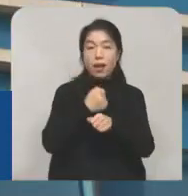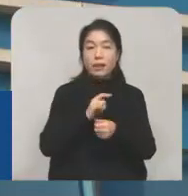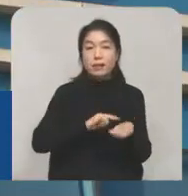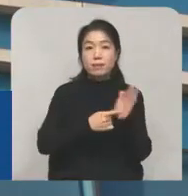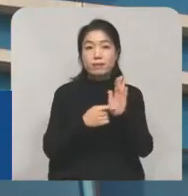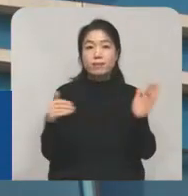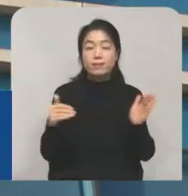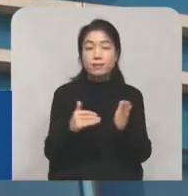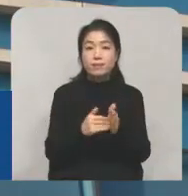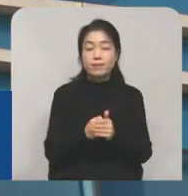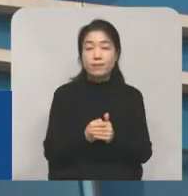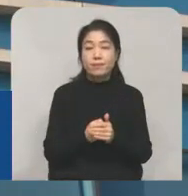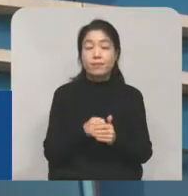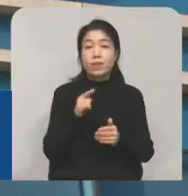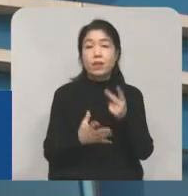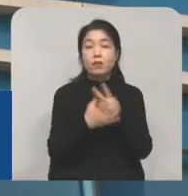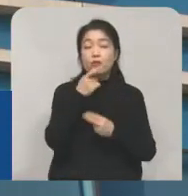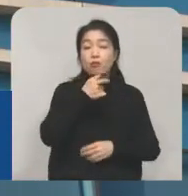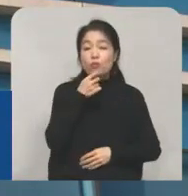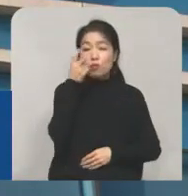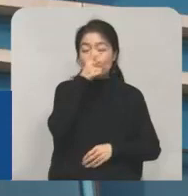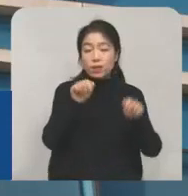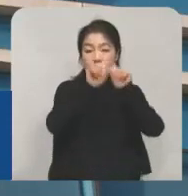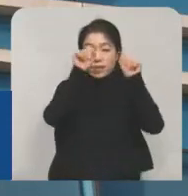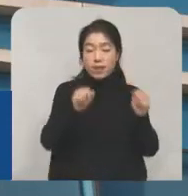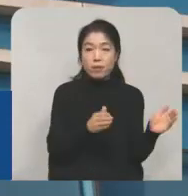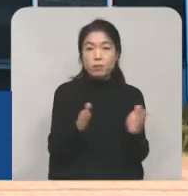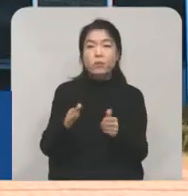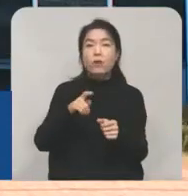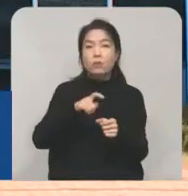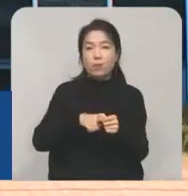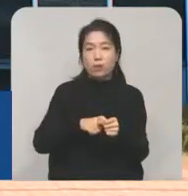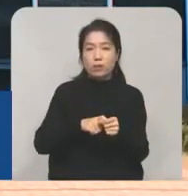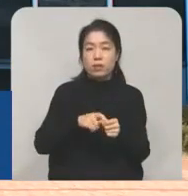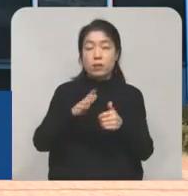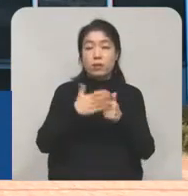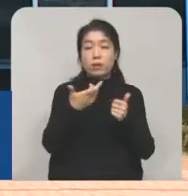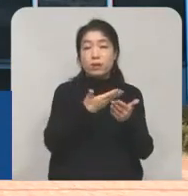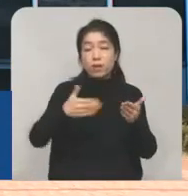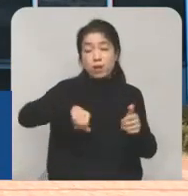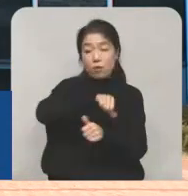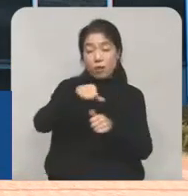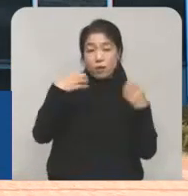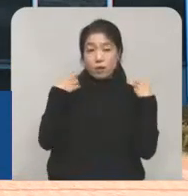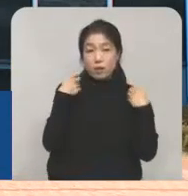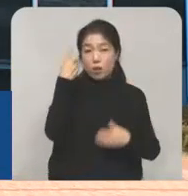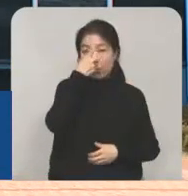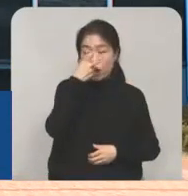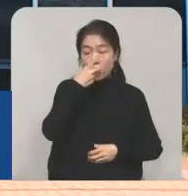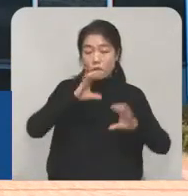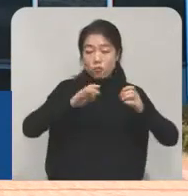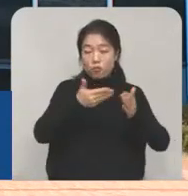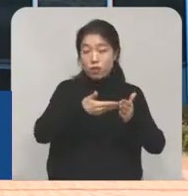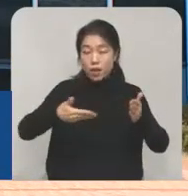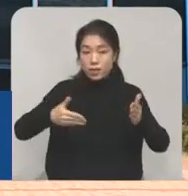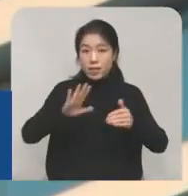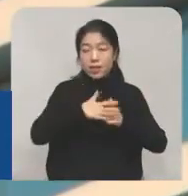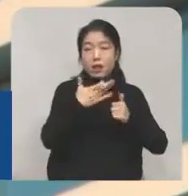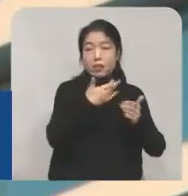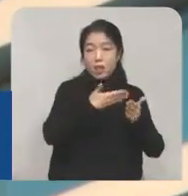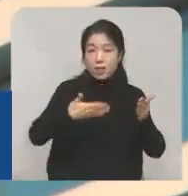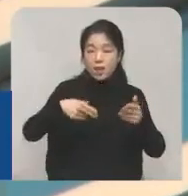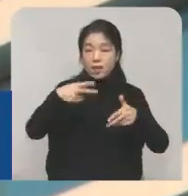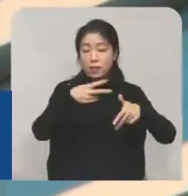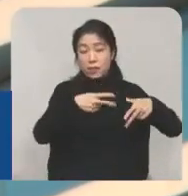밝혔습니다 이런 통합 물 관리 체계 구축을 위한 것으로 영산강 환경 점 관리 국가하천 은 영산강 과